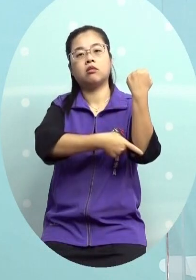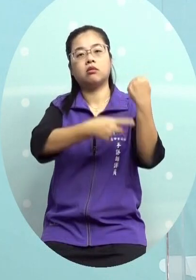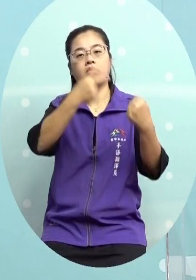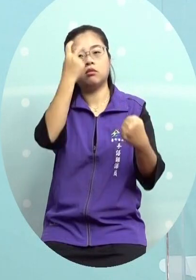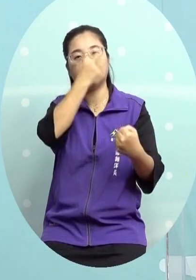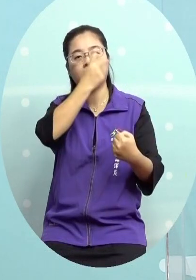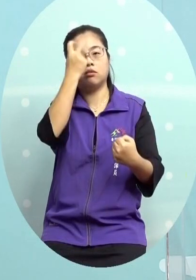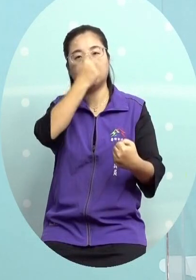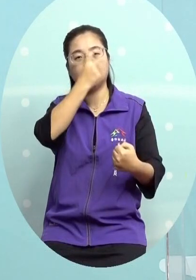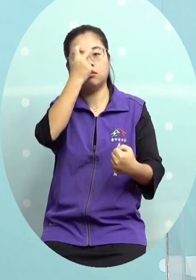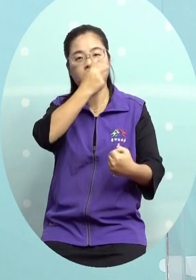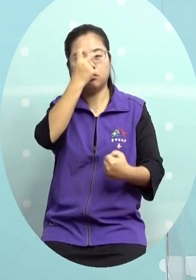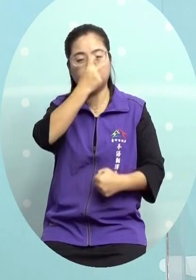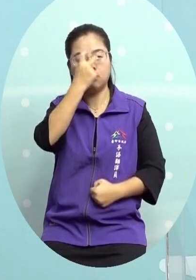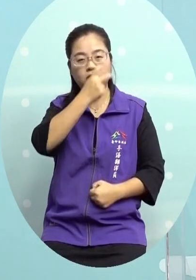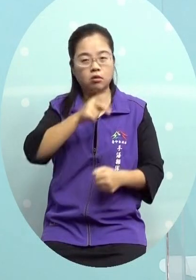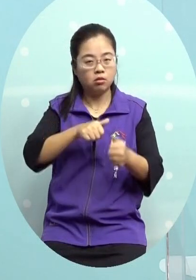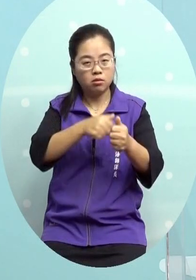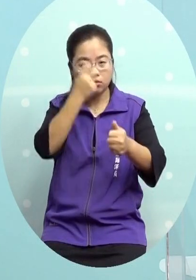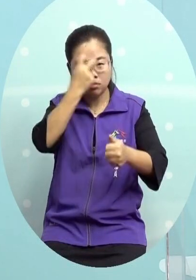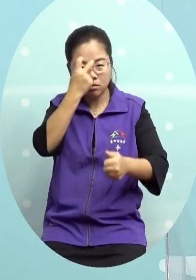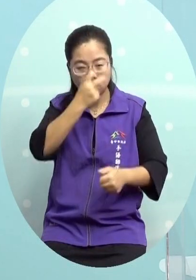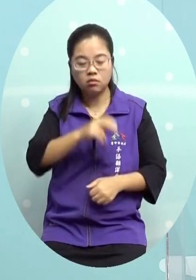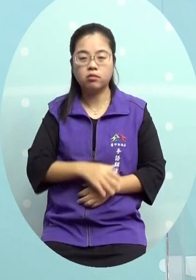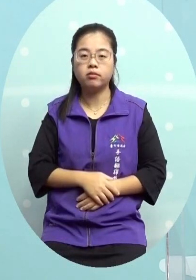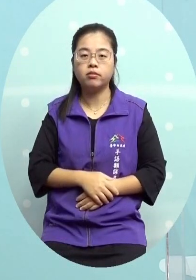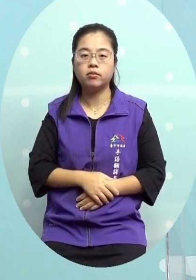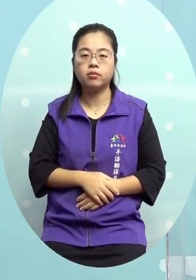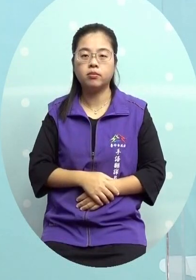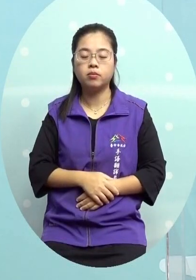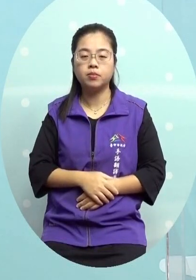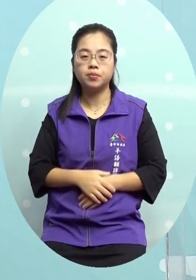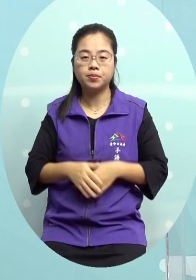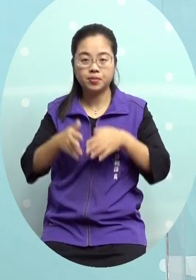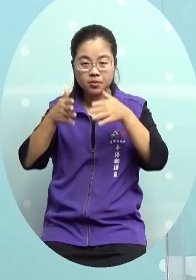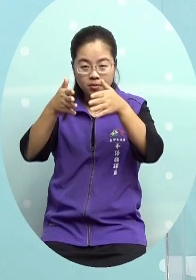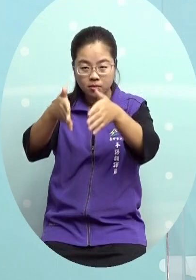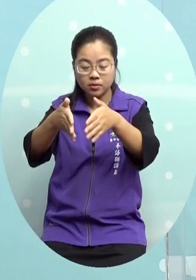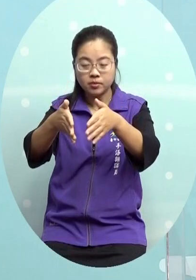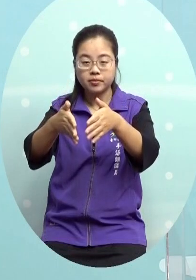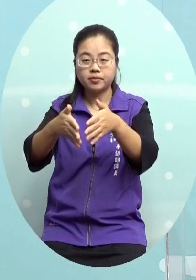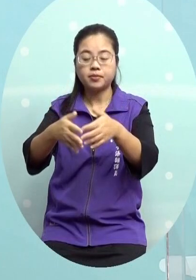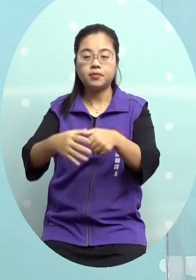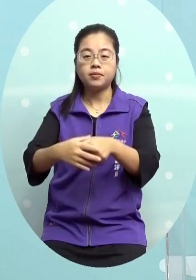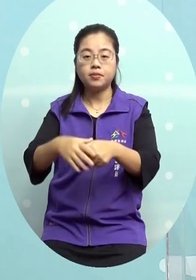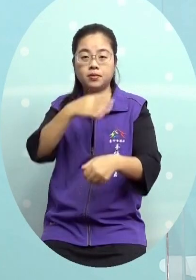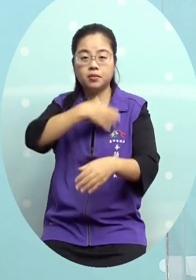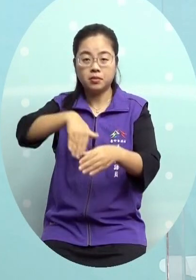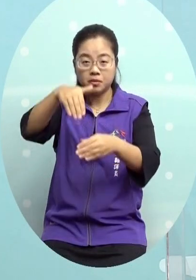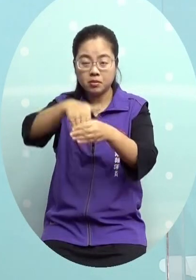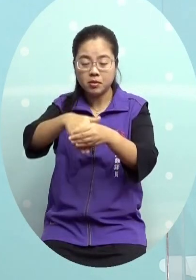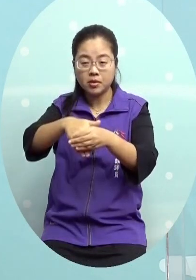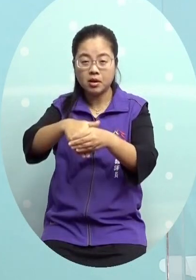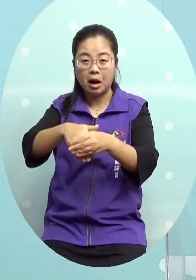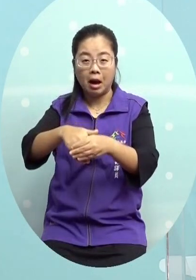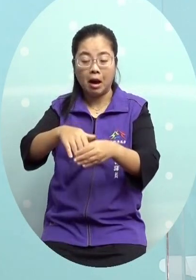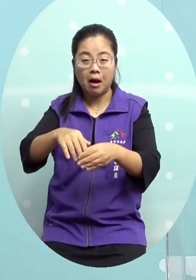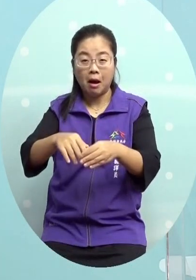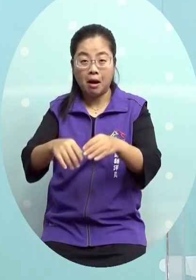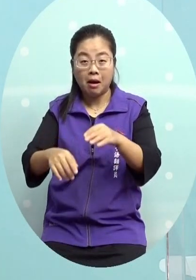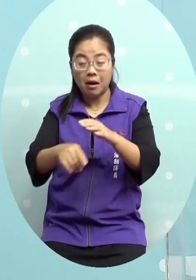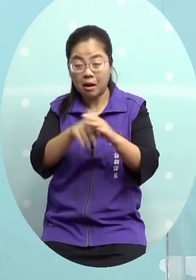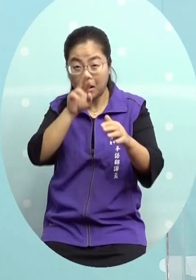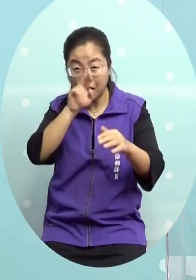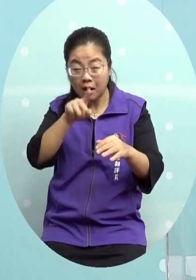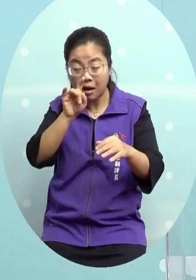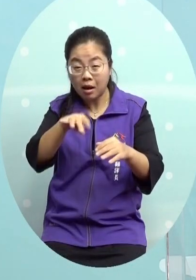行一个侦查，对于该候选人所被指控的事项，可以借由司法